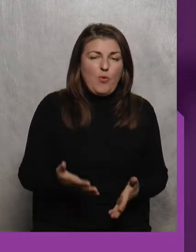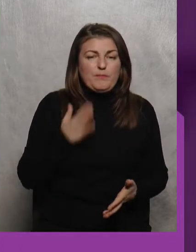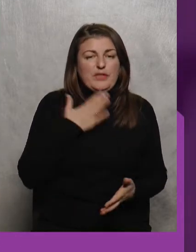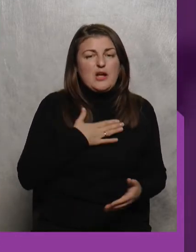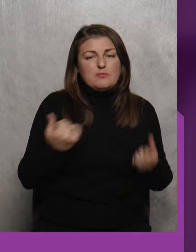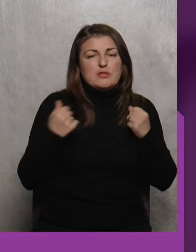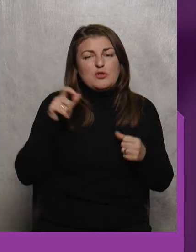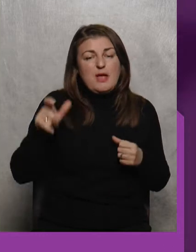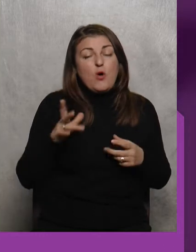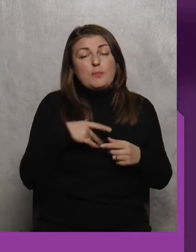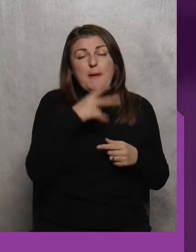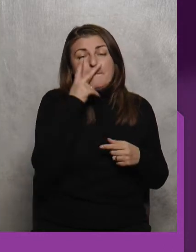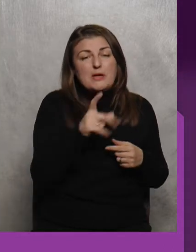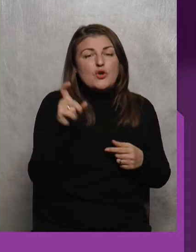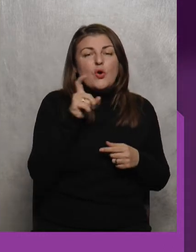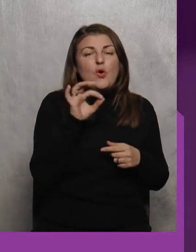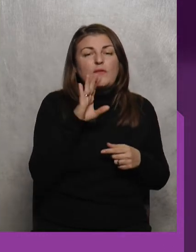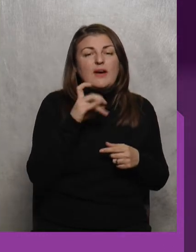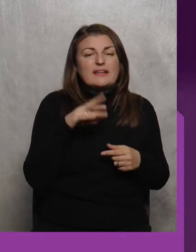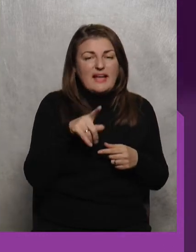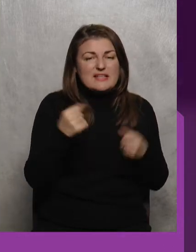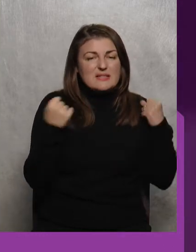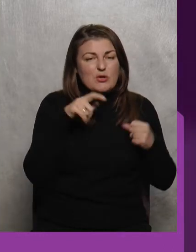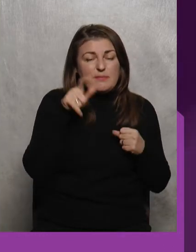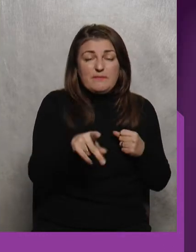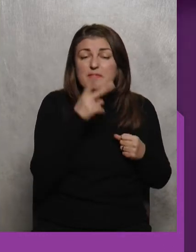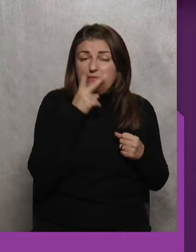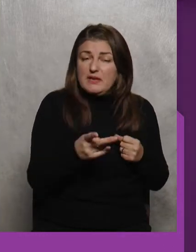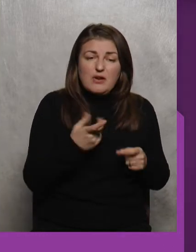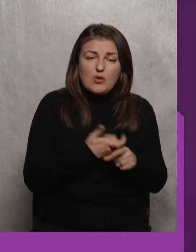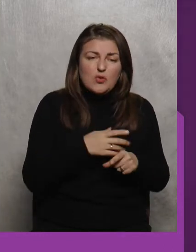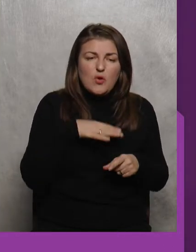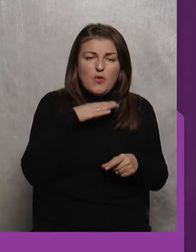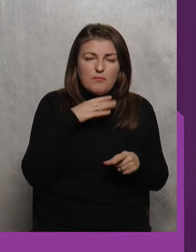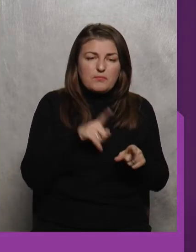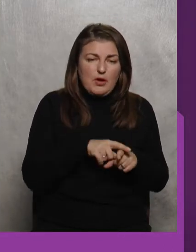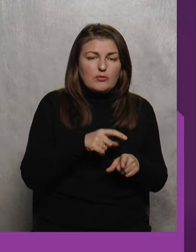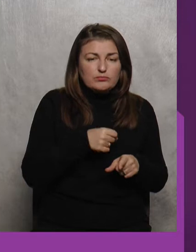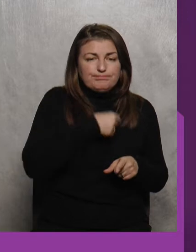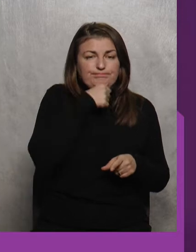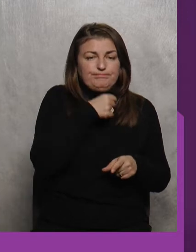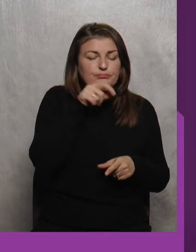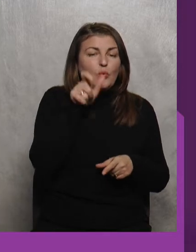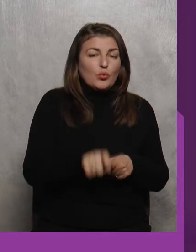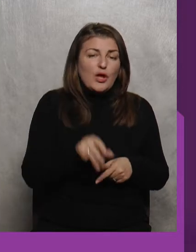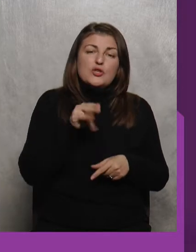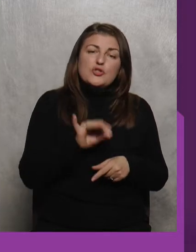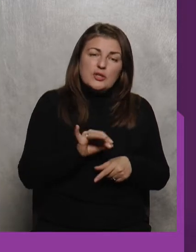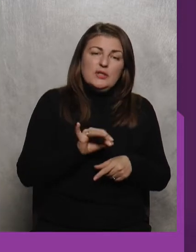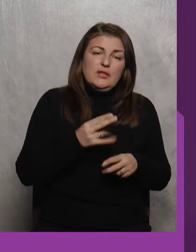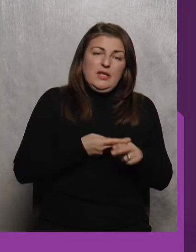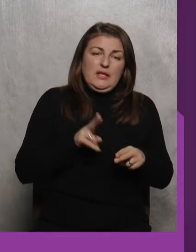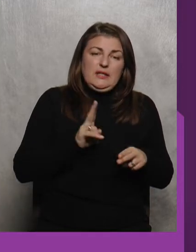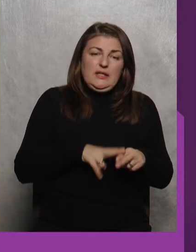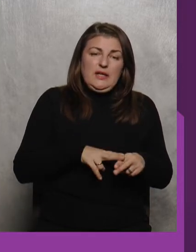От, до речі, ми побачили хорватського спортсмена, він виглядає досить літньою людиною. Чи